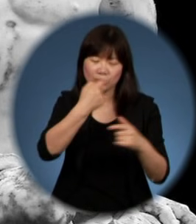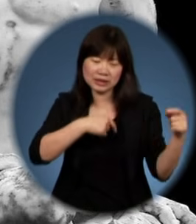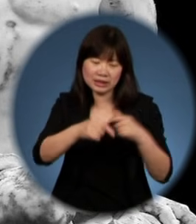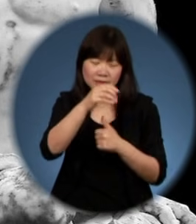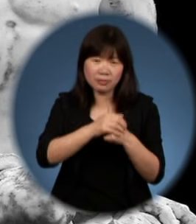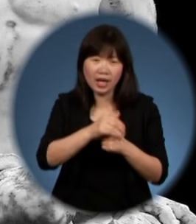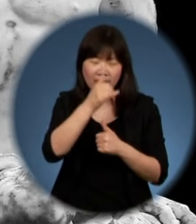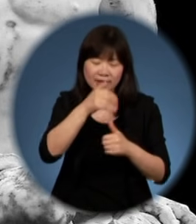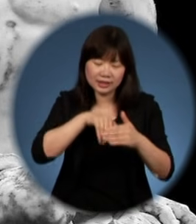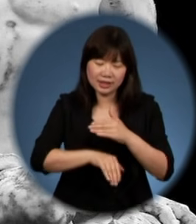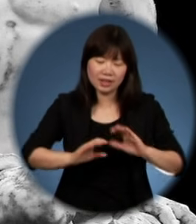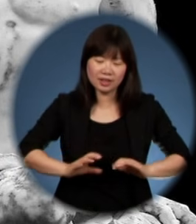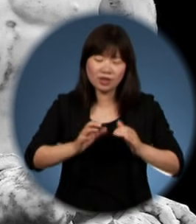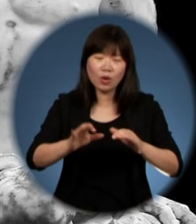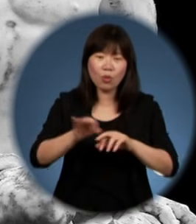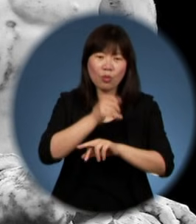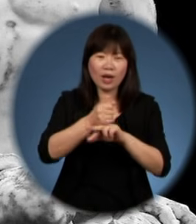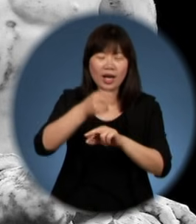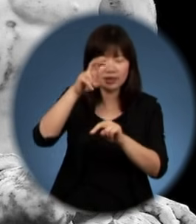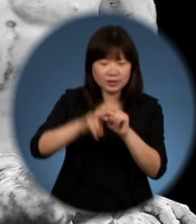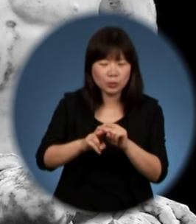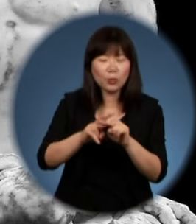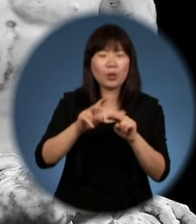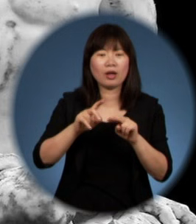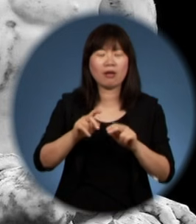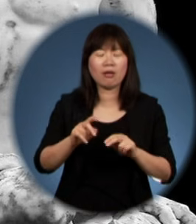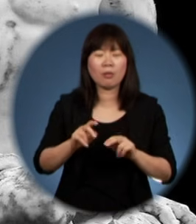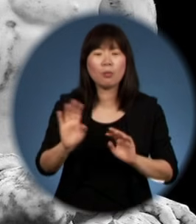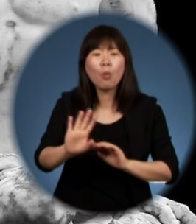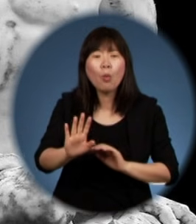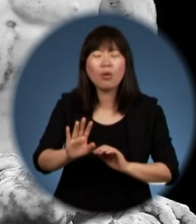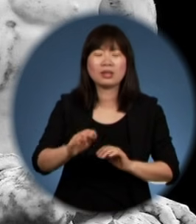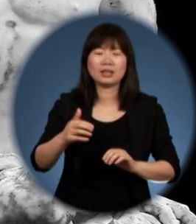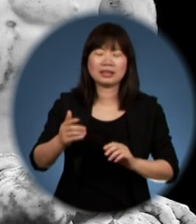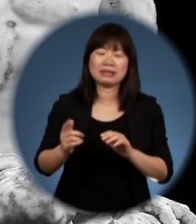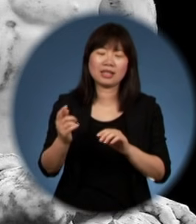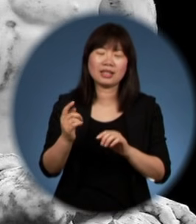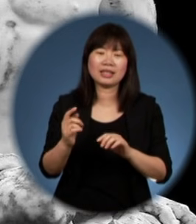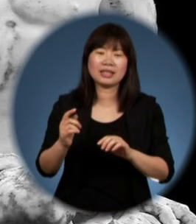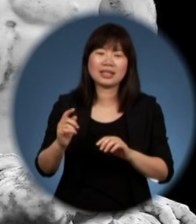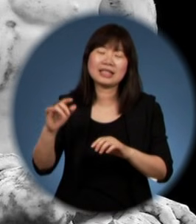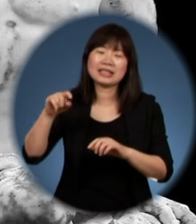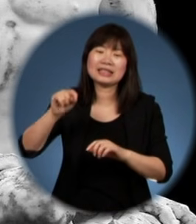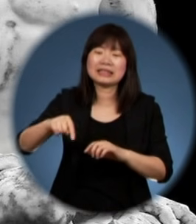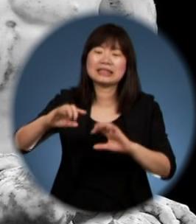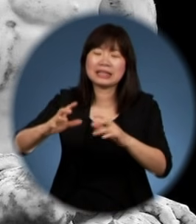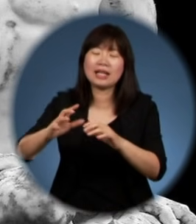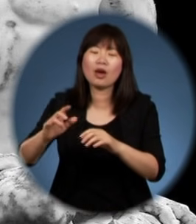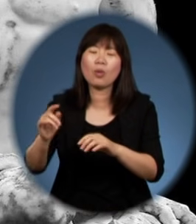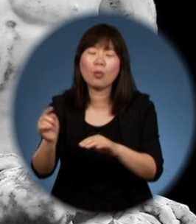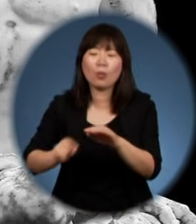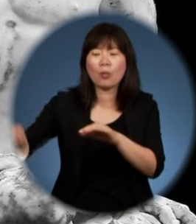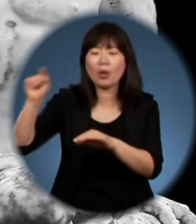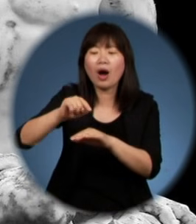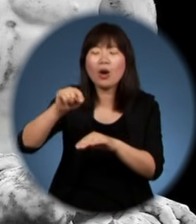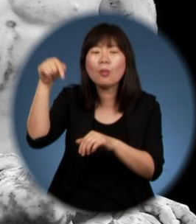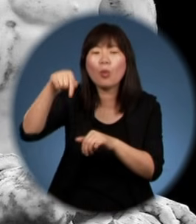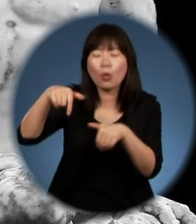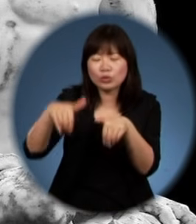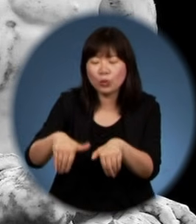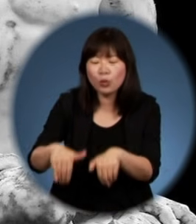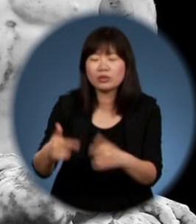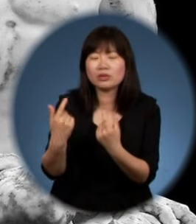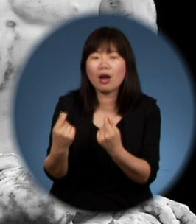2 내가 치아 세계에서 왕노릇 않으니 차라리 지상에서 무스 미 되어서 종이 되어서